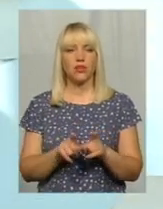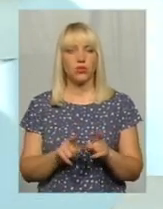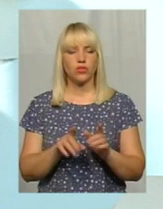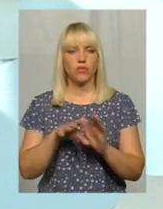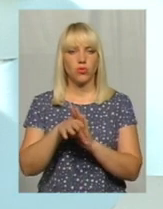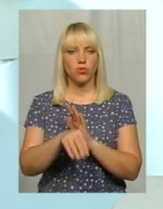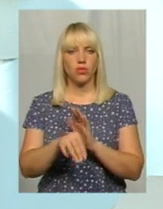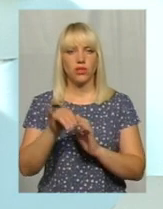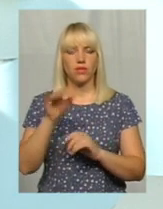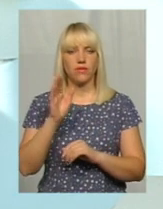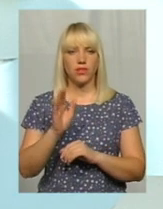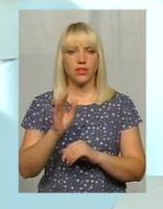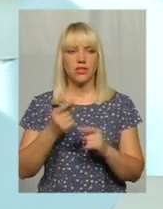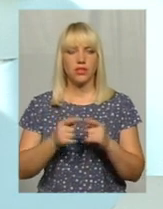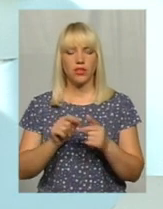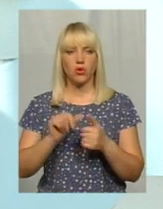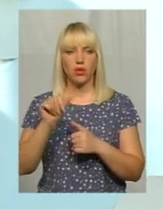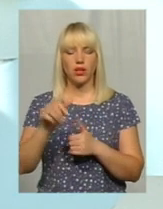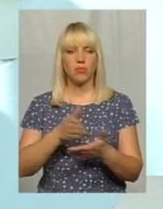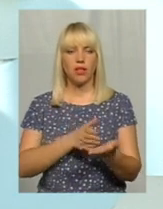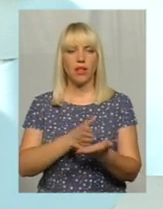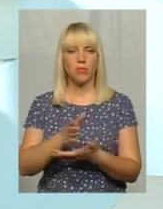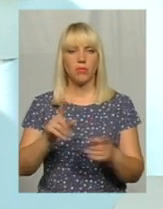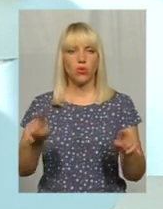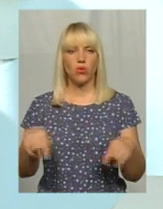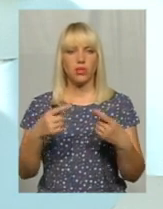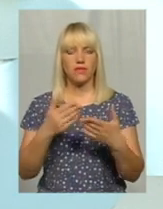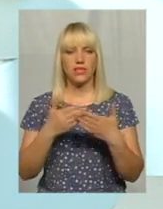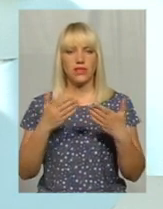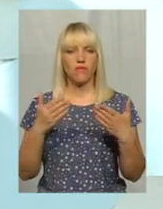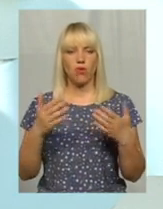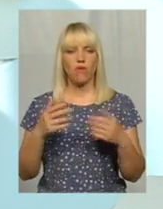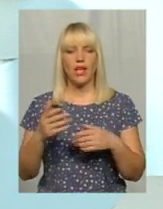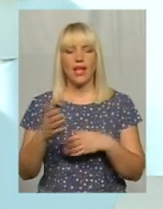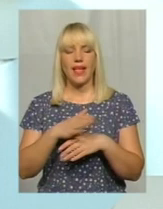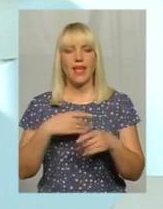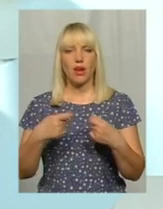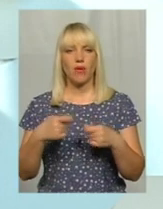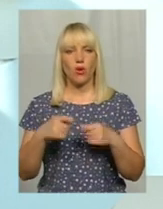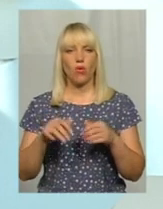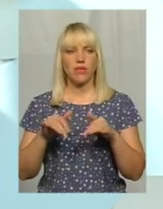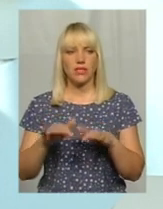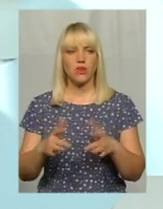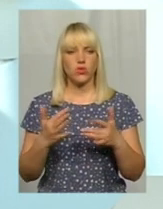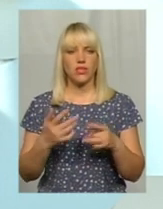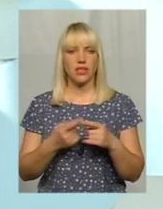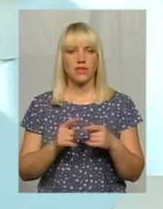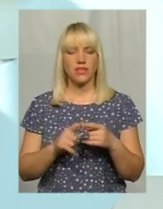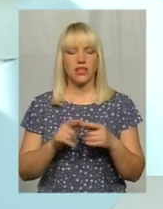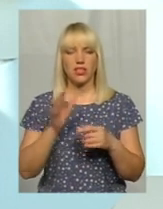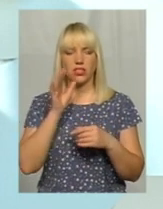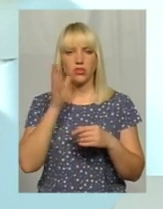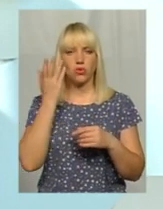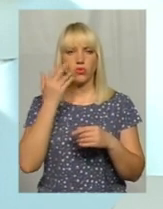в оцей окремий напрям – організація виставково-ярмаркових заходів, оскільки в цей самий час, коли в